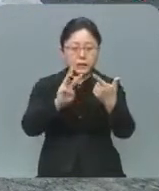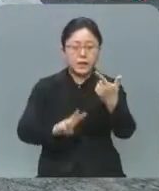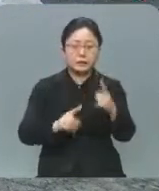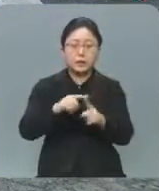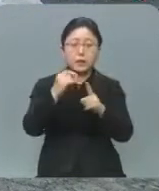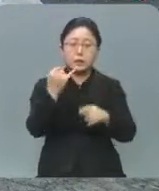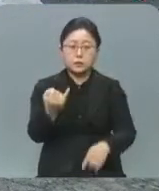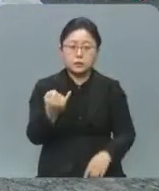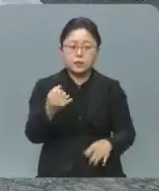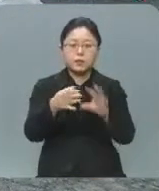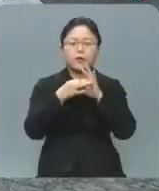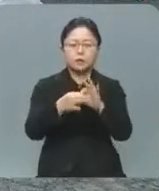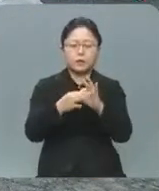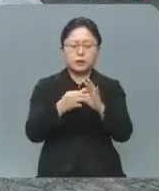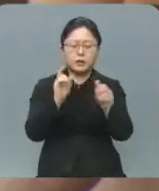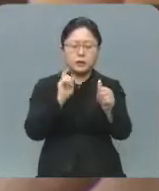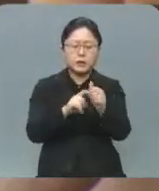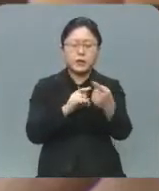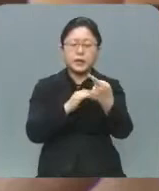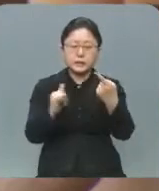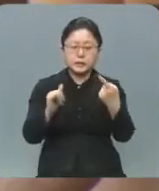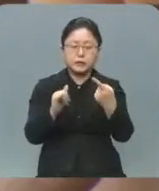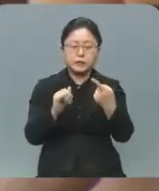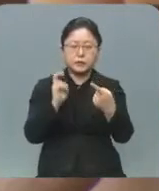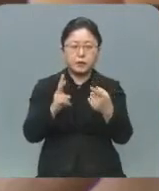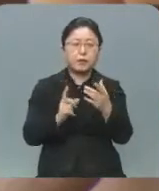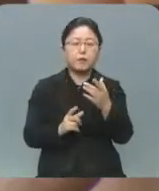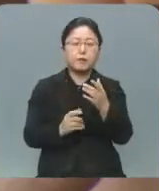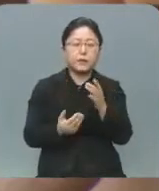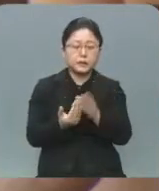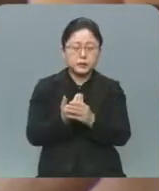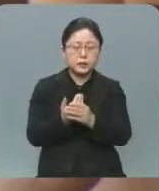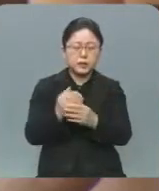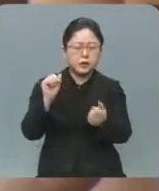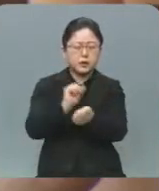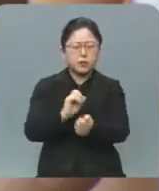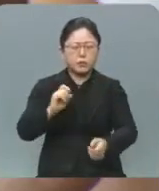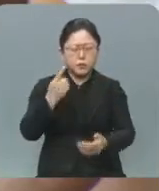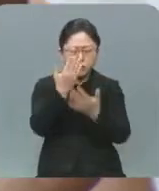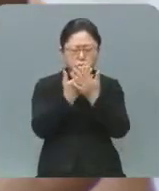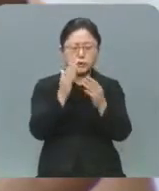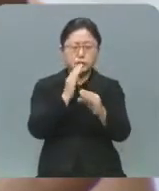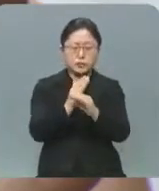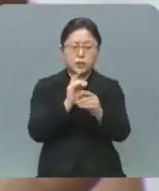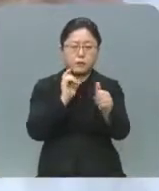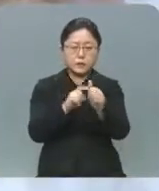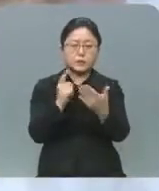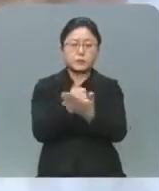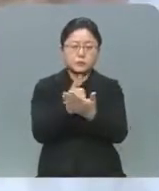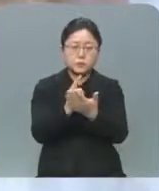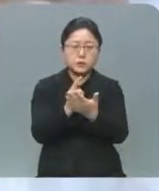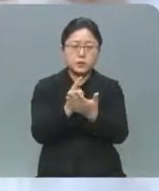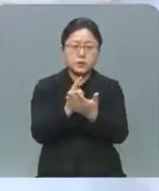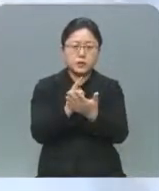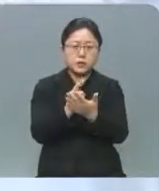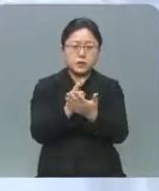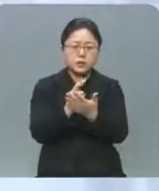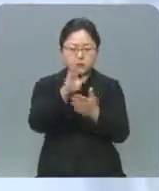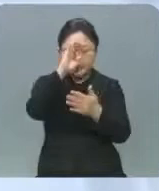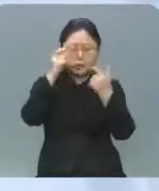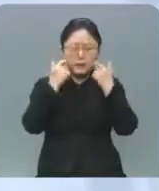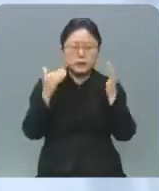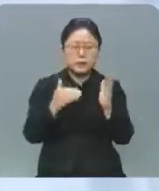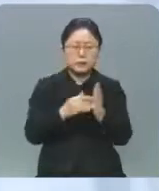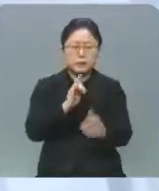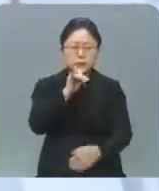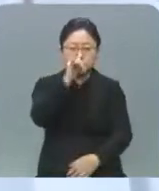한 간호사와 연관된 확진자 1명이 더 나왔고, 감염 경로가 확인되지 않은 확진자의 접촉자도 양성 판정을